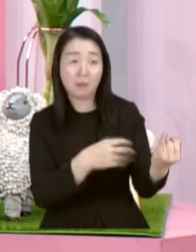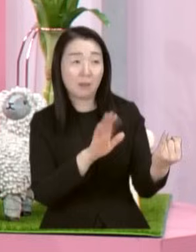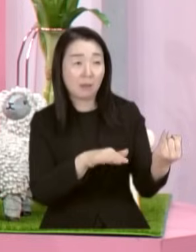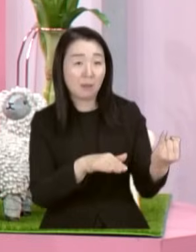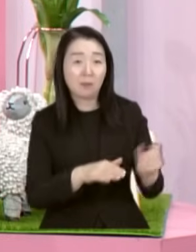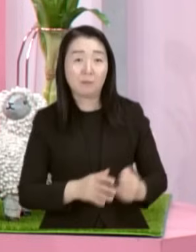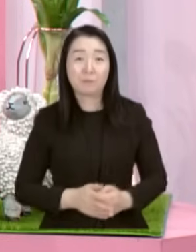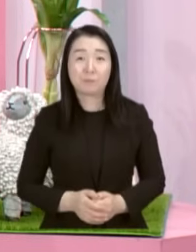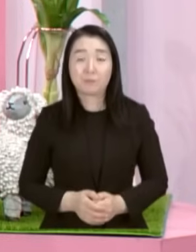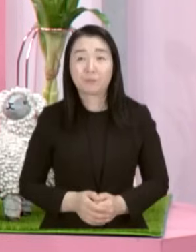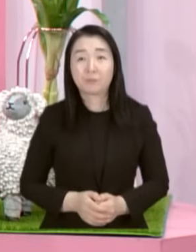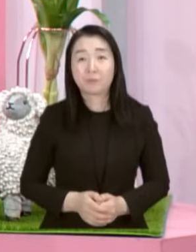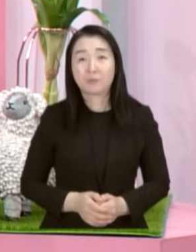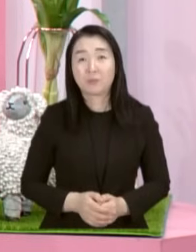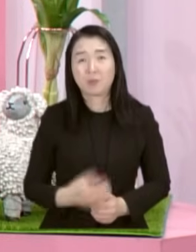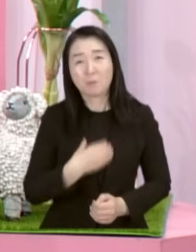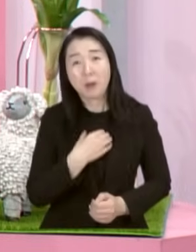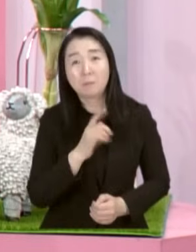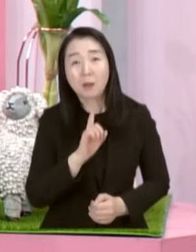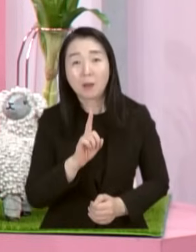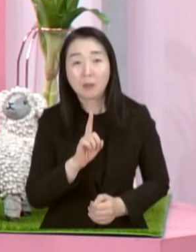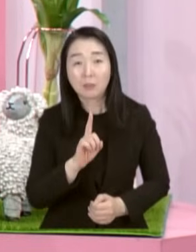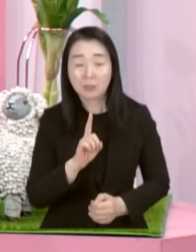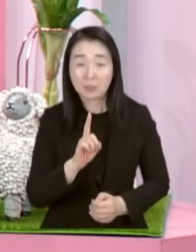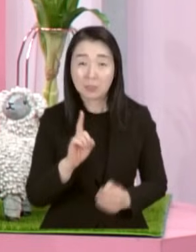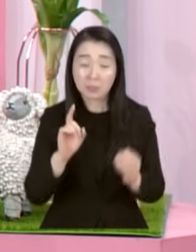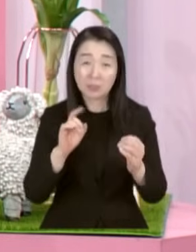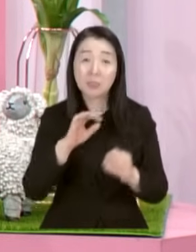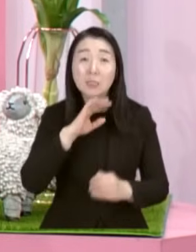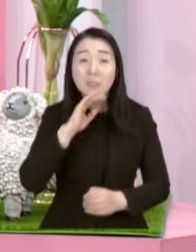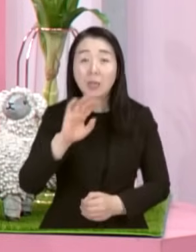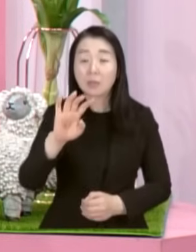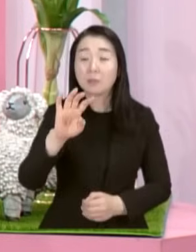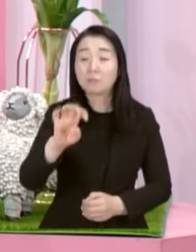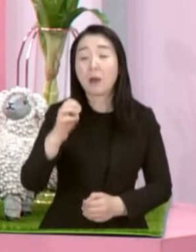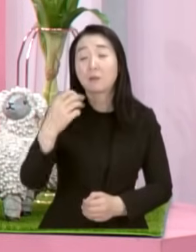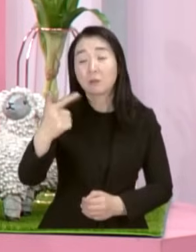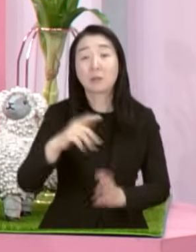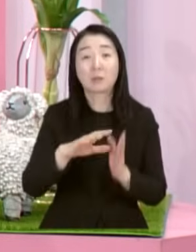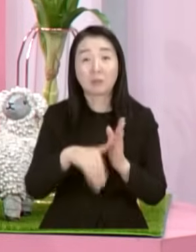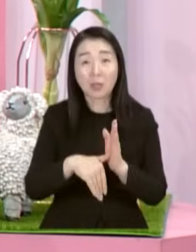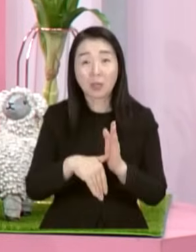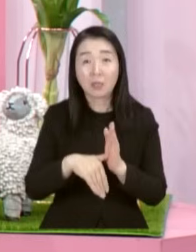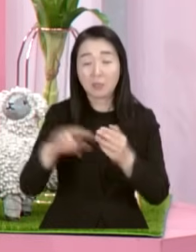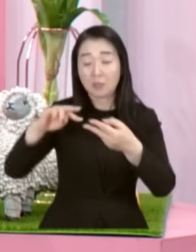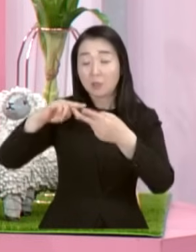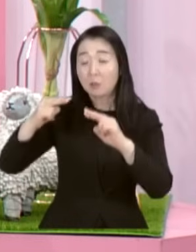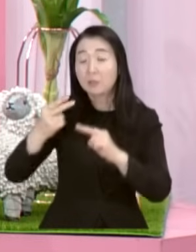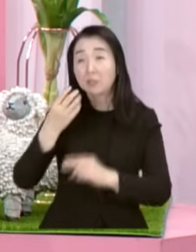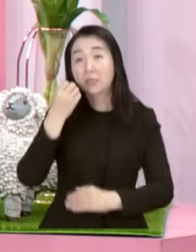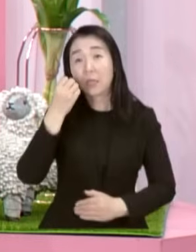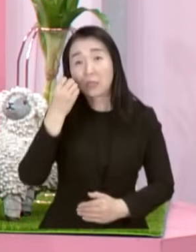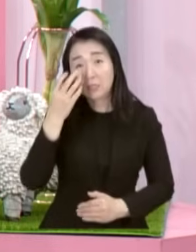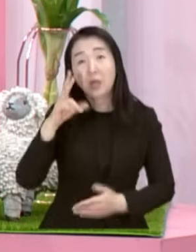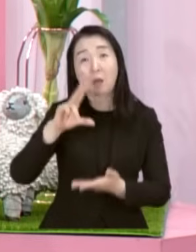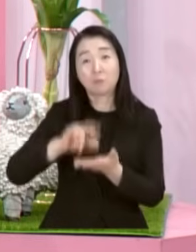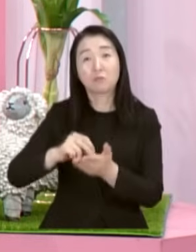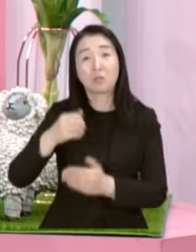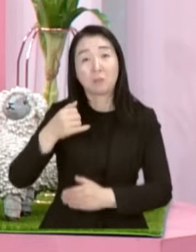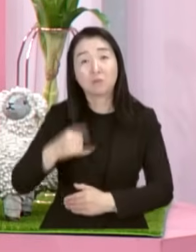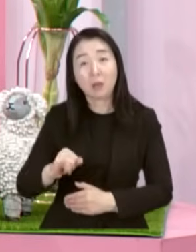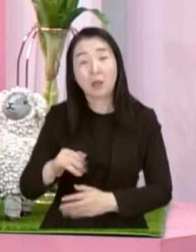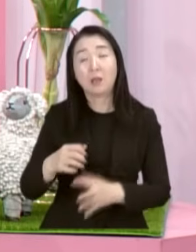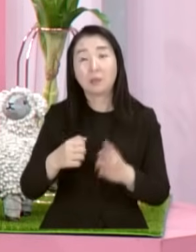더 끔찍한 얘기를 들었어. 이 나이에 아이 나면 염색체 이상으로 자폐 아이를 낳거나